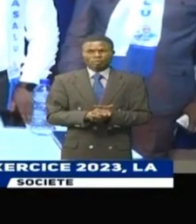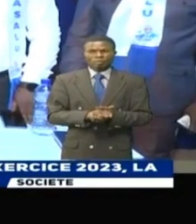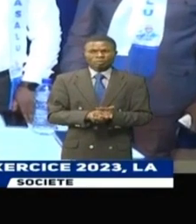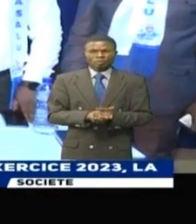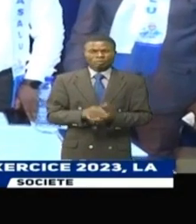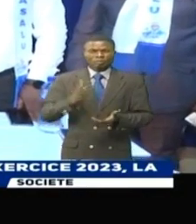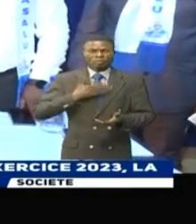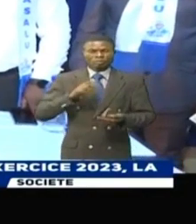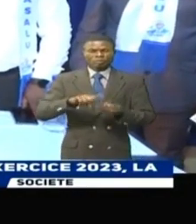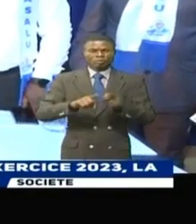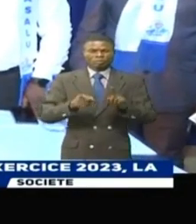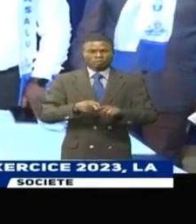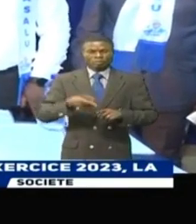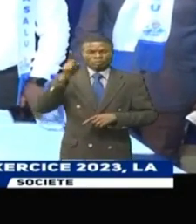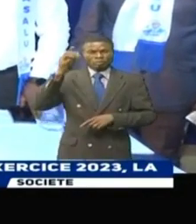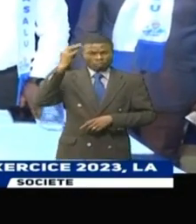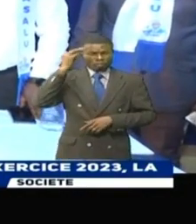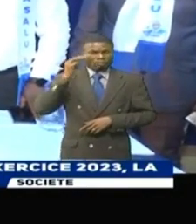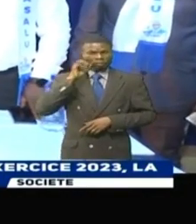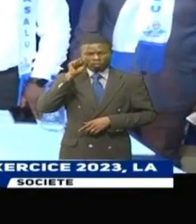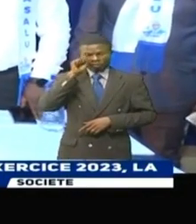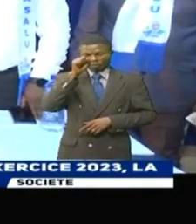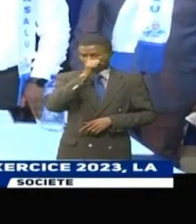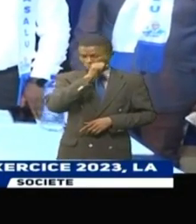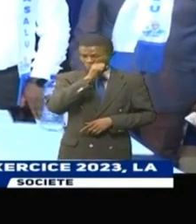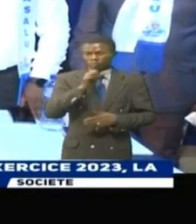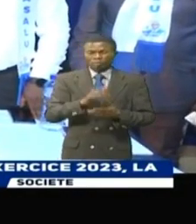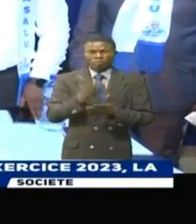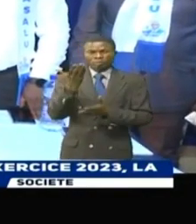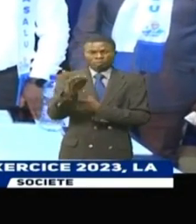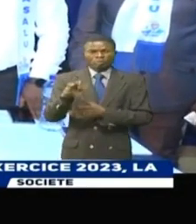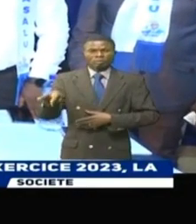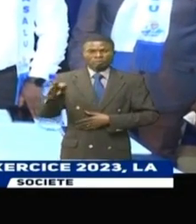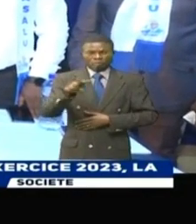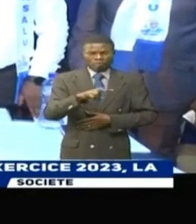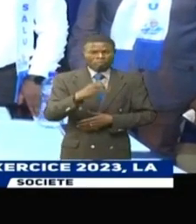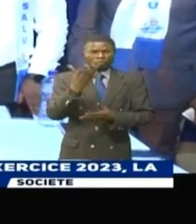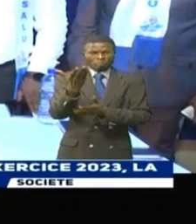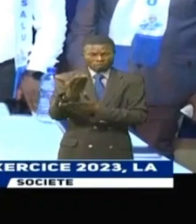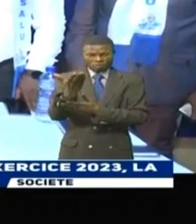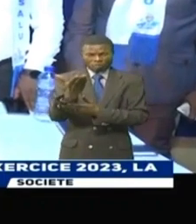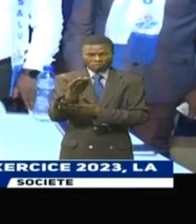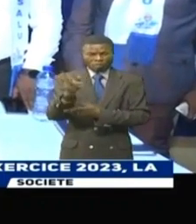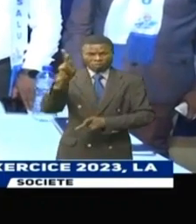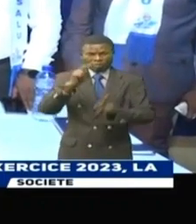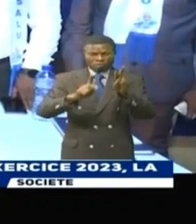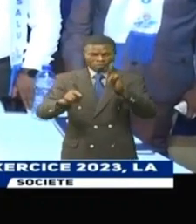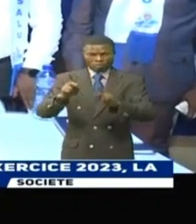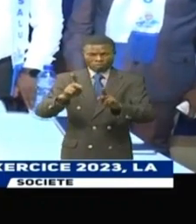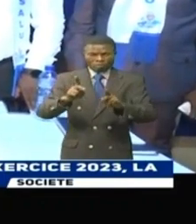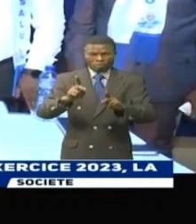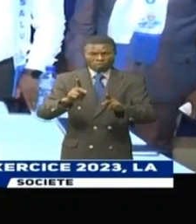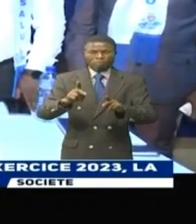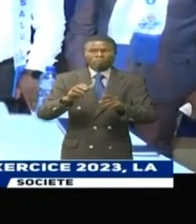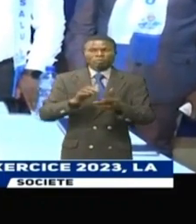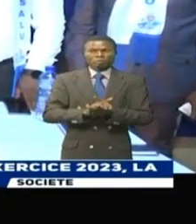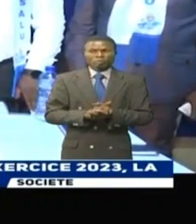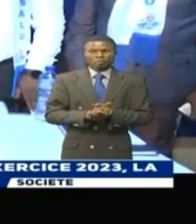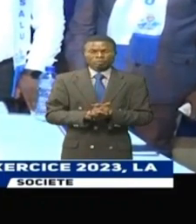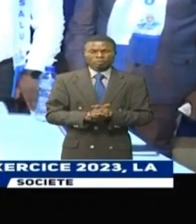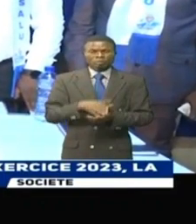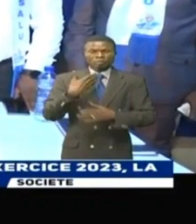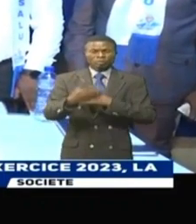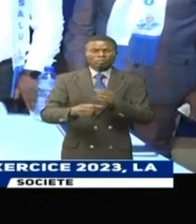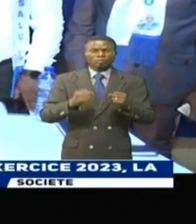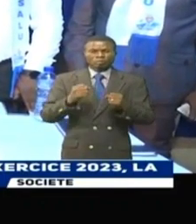Les amis de Samalou Kondé, Assalou Asbel, nous demandons à la population tinoise de se